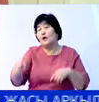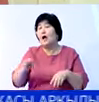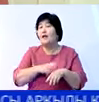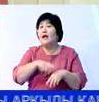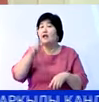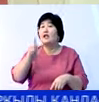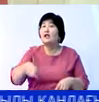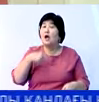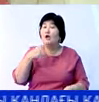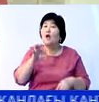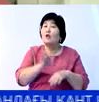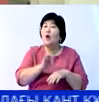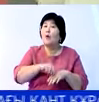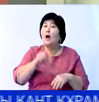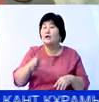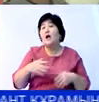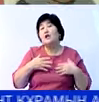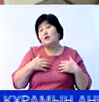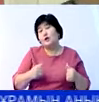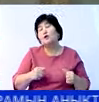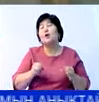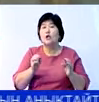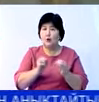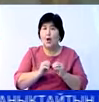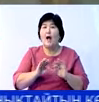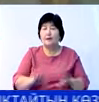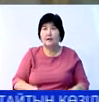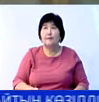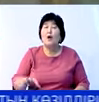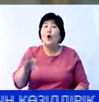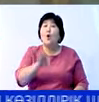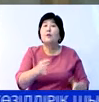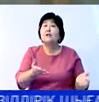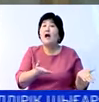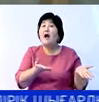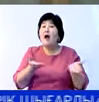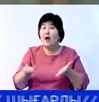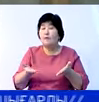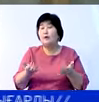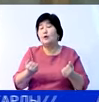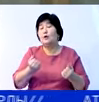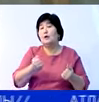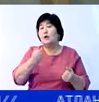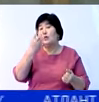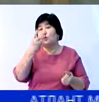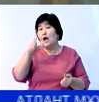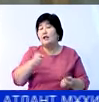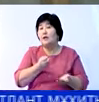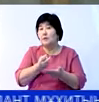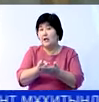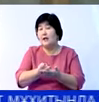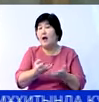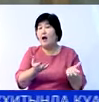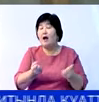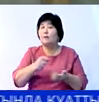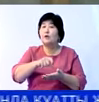Дәрігерлердің айтуынша науқастардың денсаулығы тұрақты. Облыстық қабылдау бөліміне үш азамат жеткізілді.